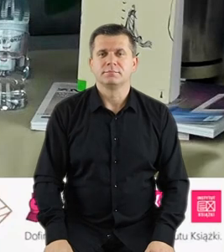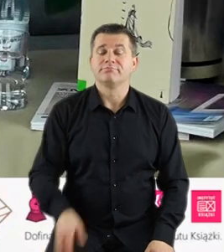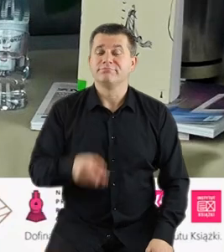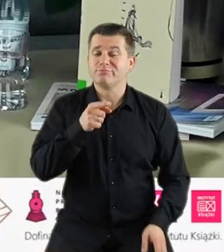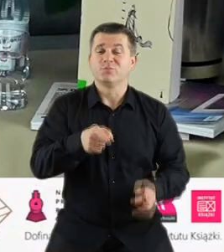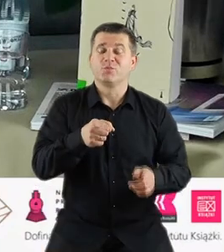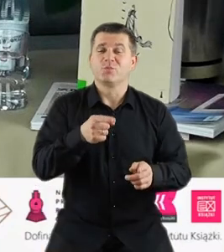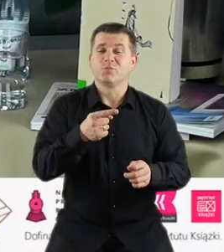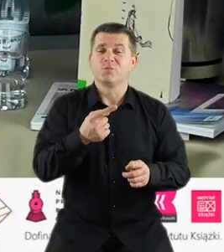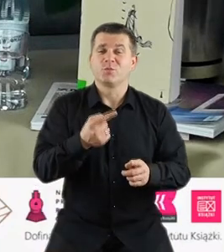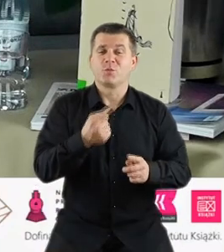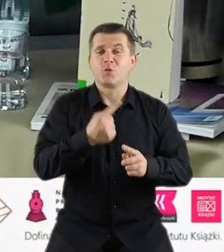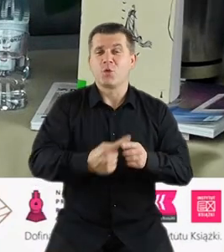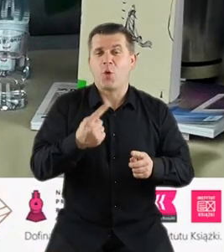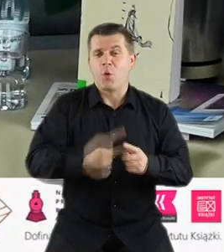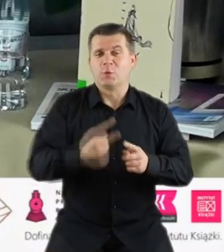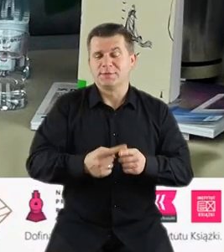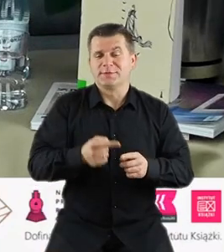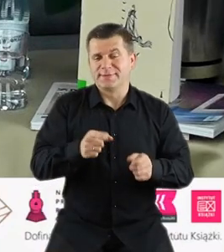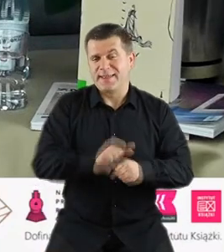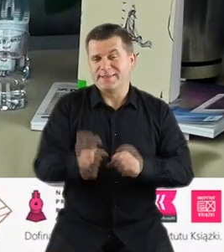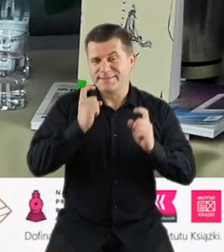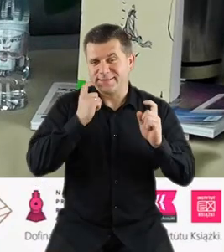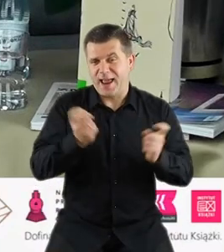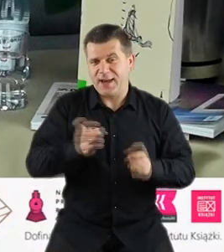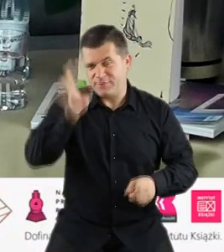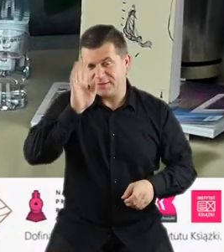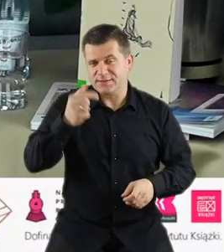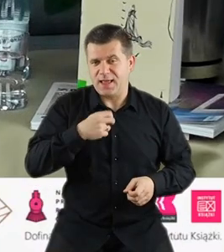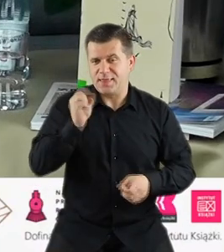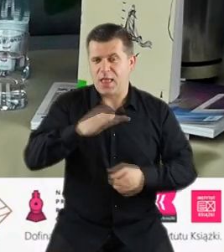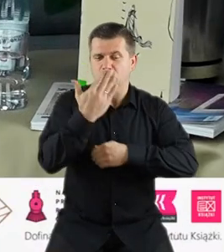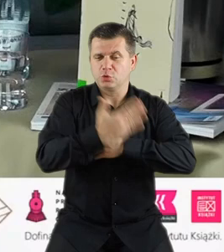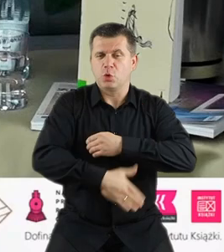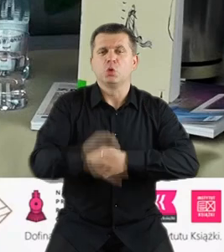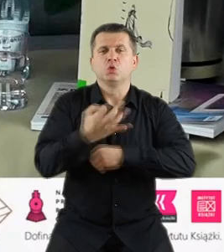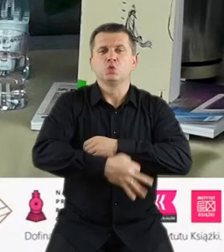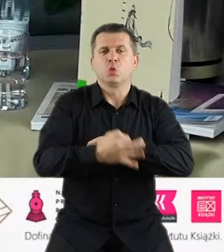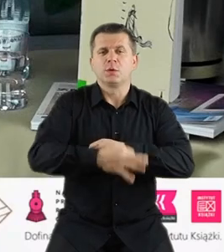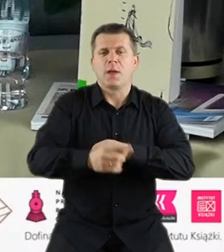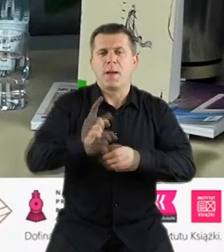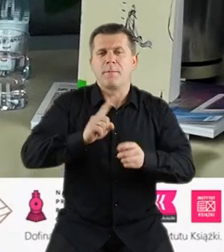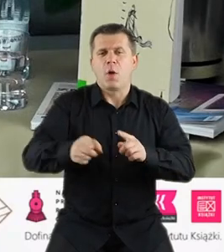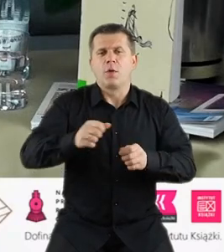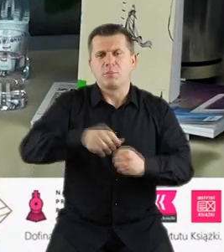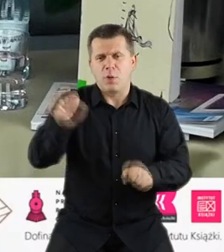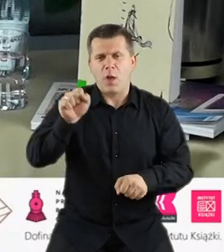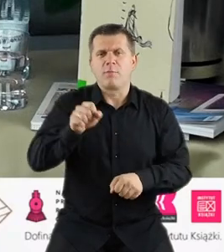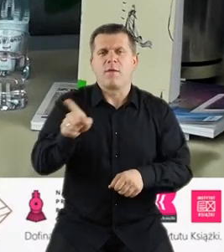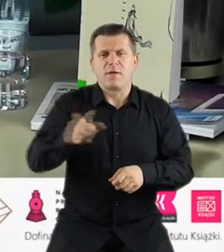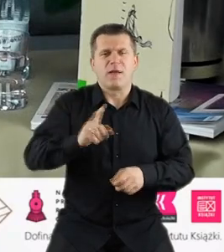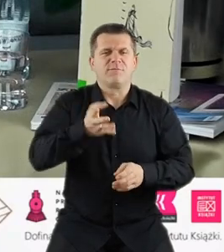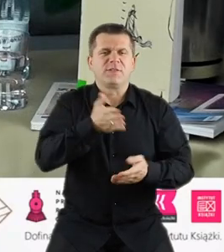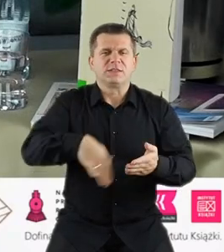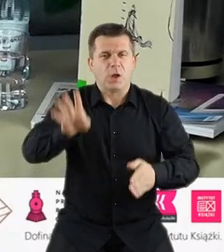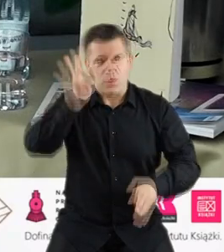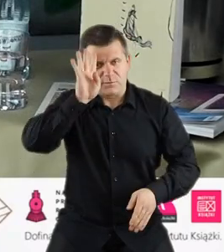To troszkę żart z tą fizyką, bo rzeczywiście skończyłam studia podyplomowe na Wydziale Fizyki, ale one